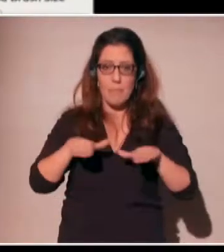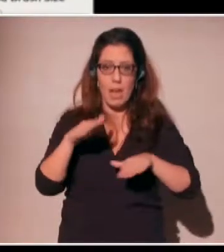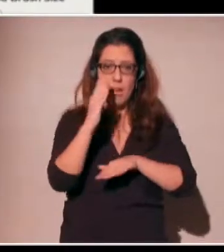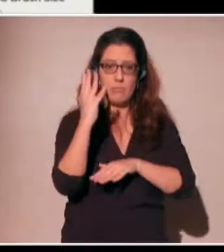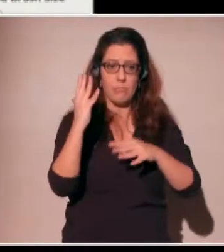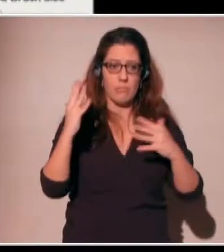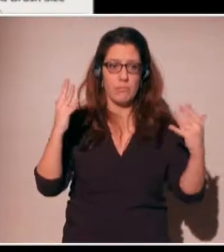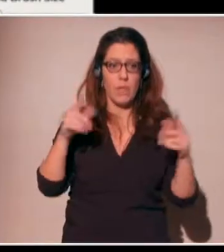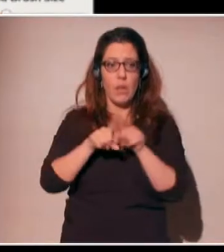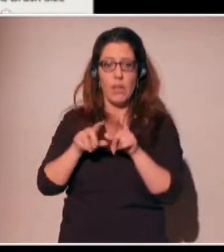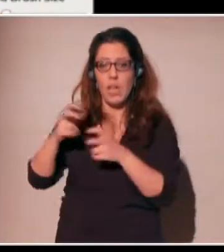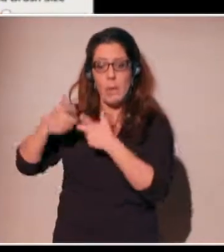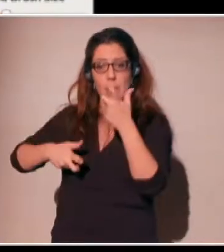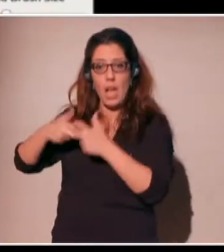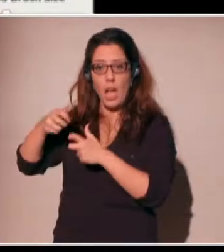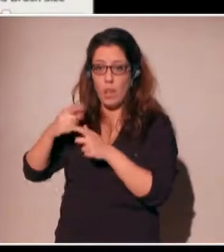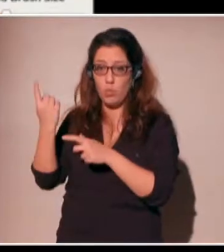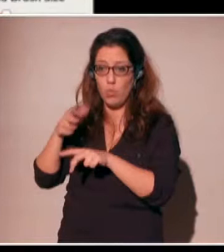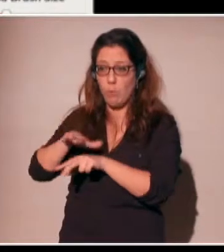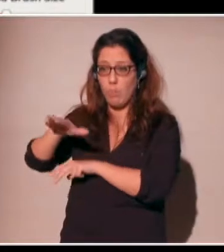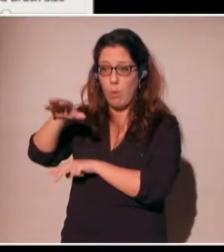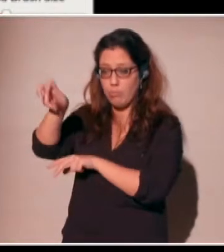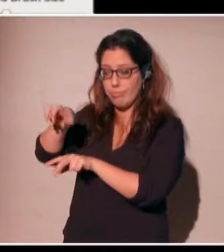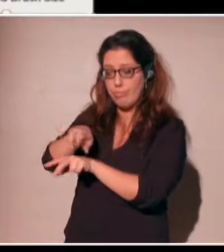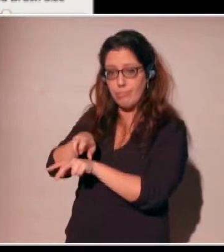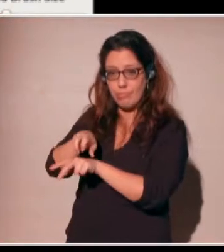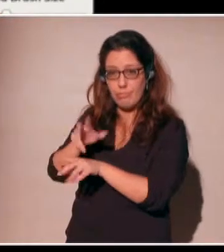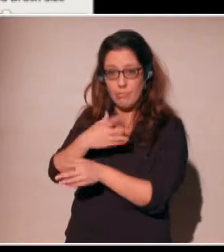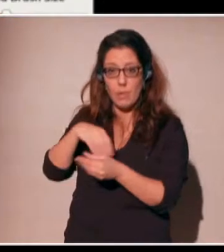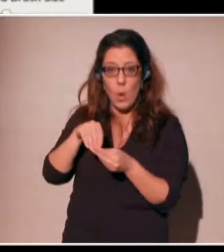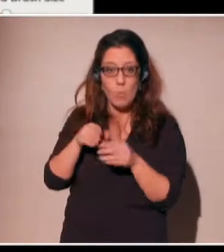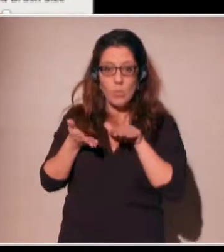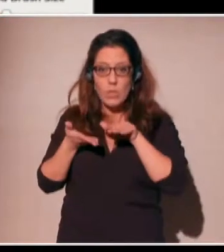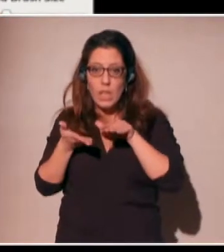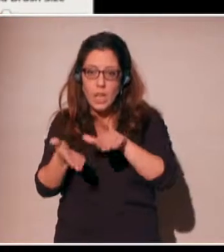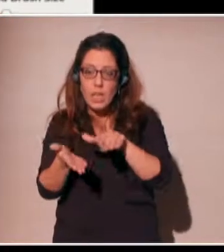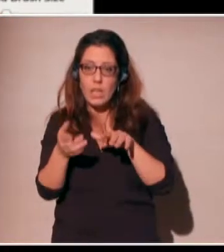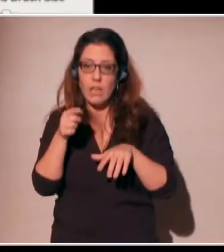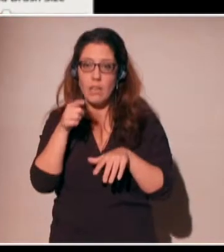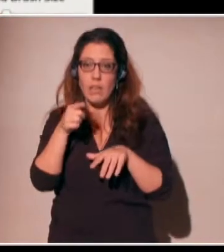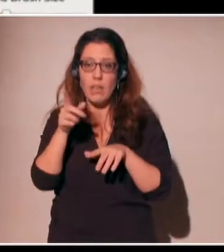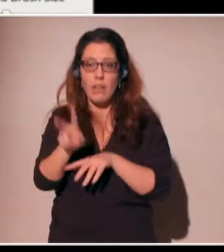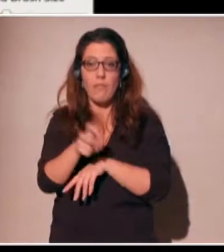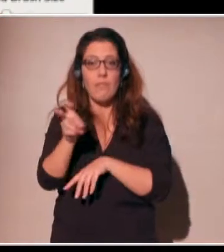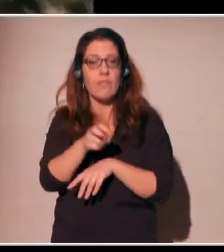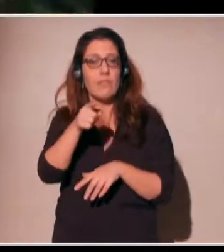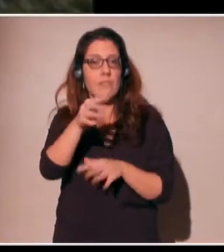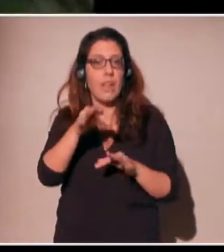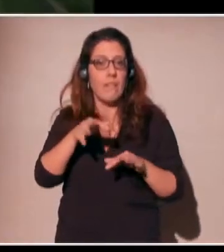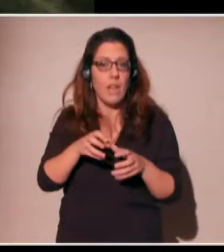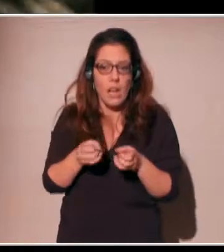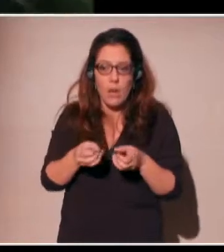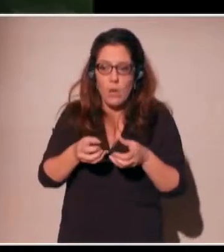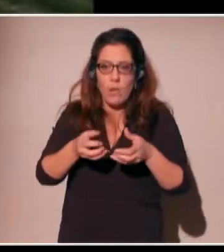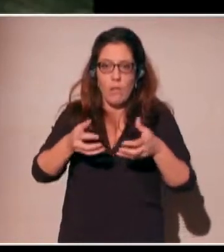pierres toujours sur des pentes. Et si vous arrivez à mettre une écosimulation des croissances, eh bien, l'utilisateur peut en